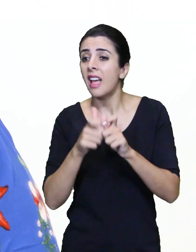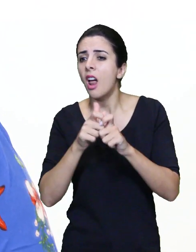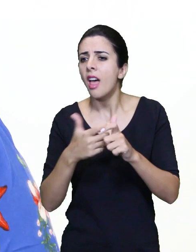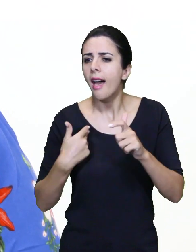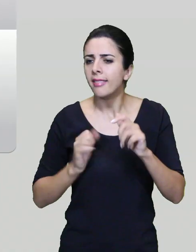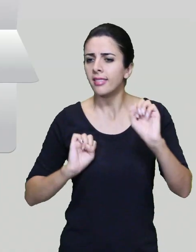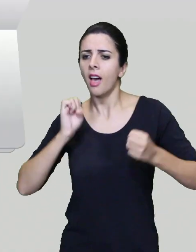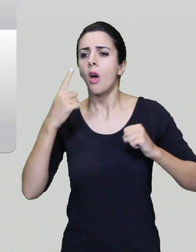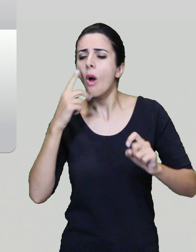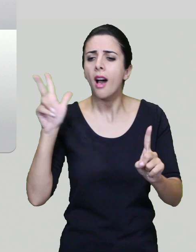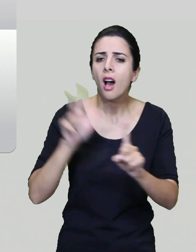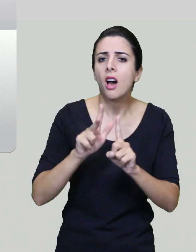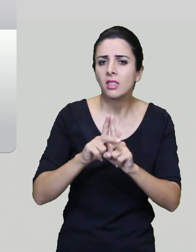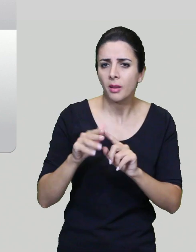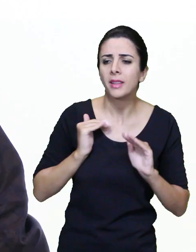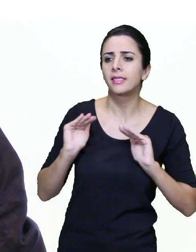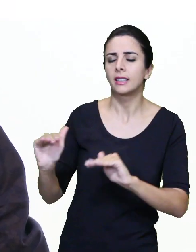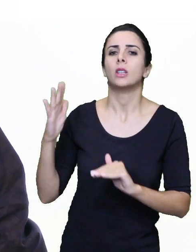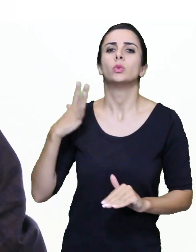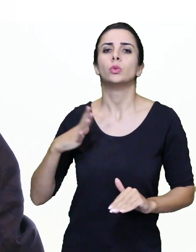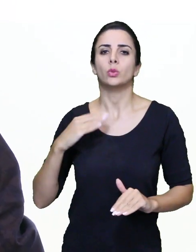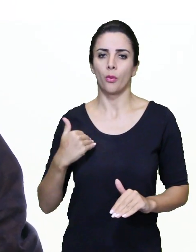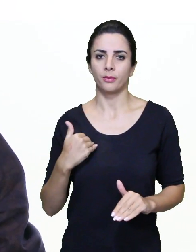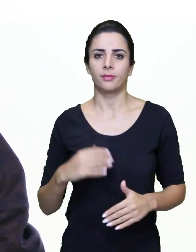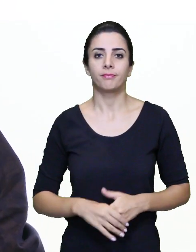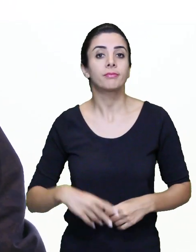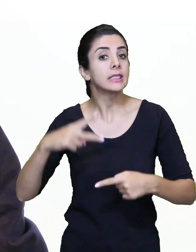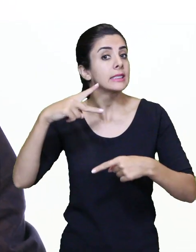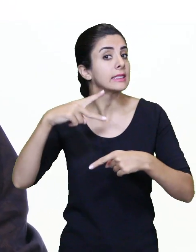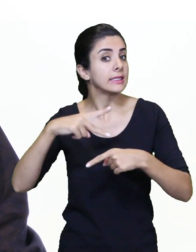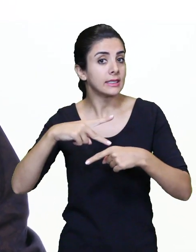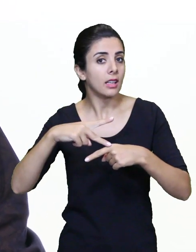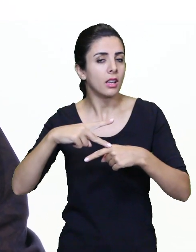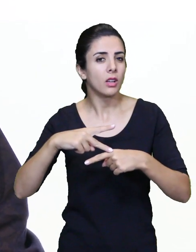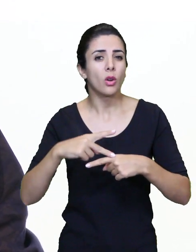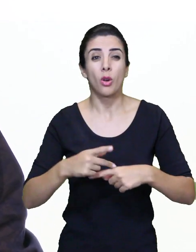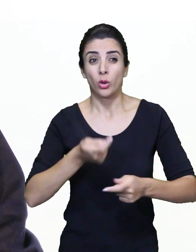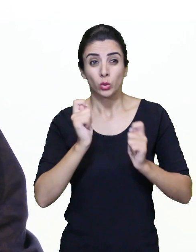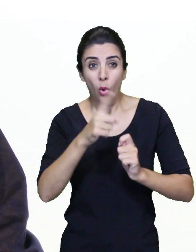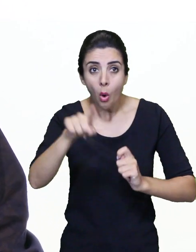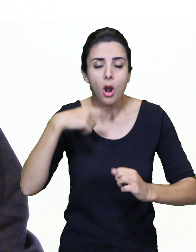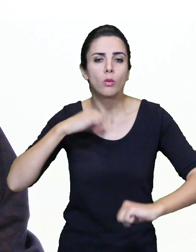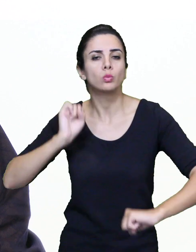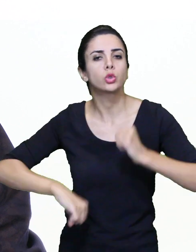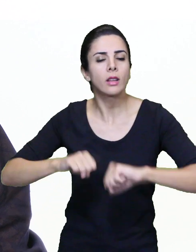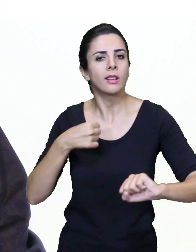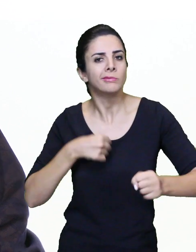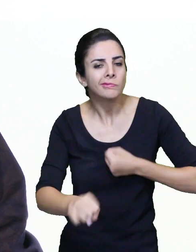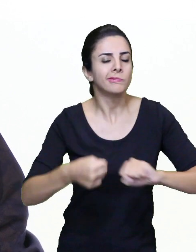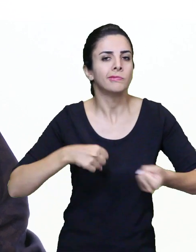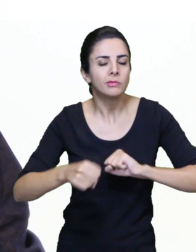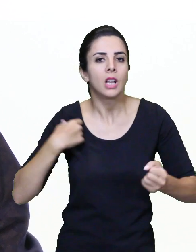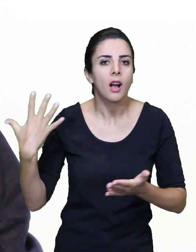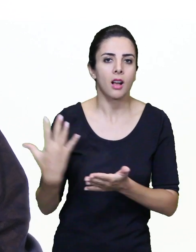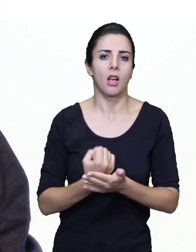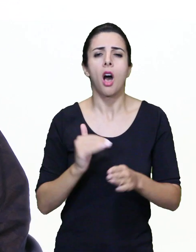Latin ve Braille alfabelerindeki Z. Braille Z yazdı. Z. Zorluklarla mücadele. Hayatın